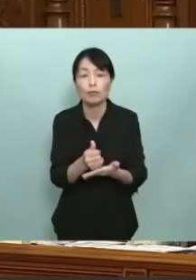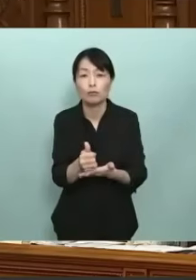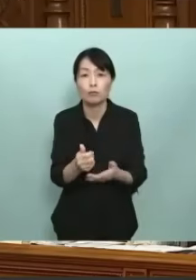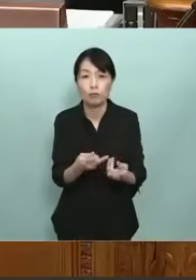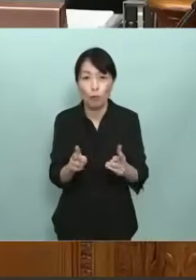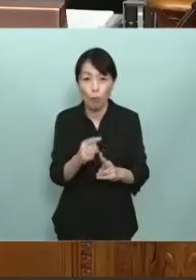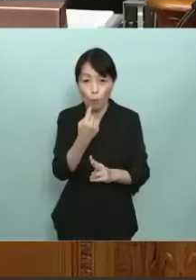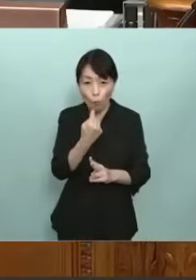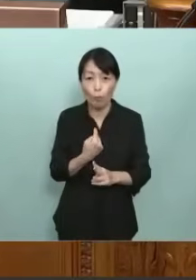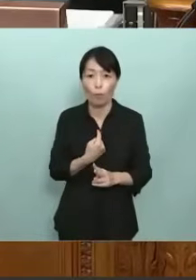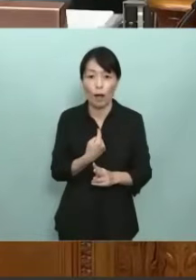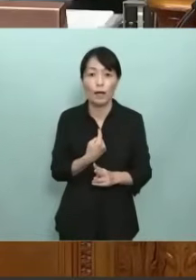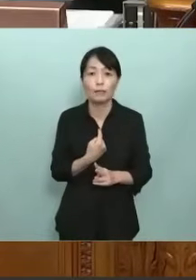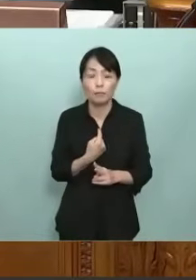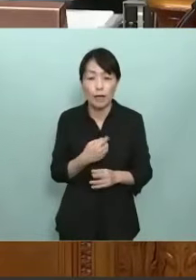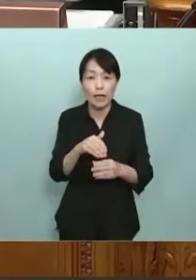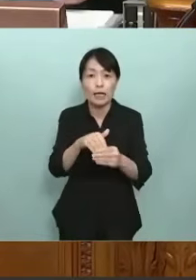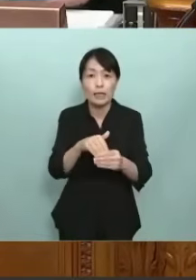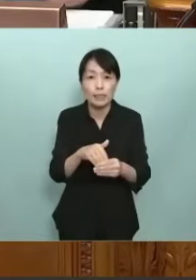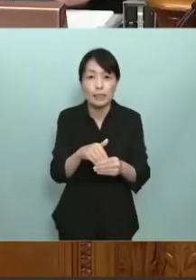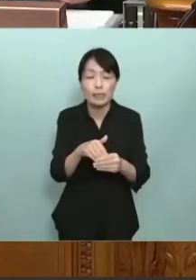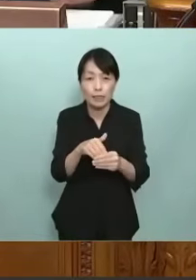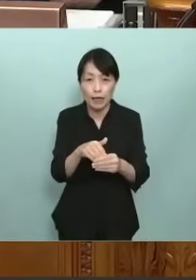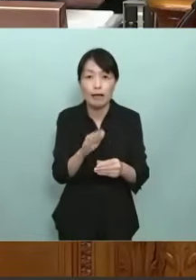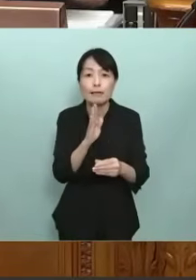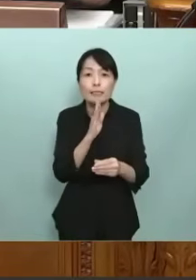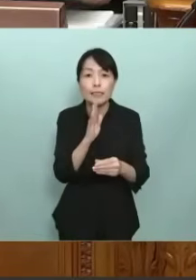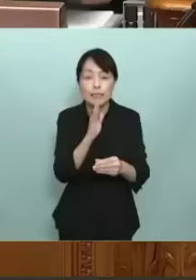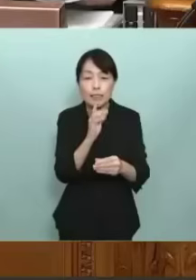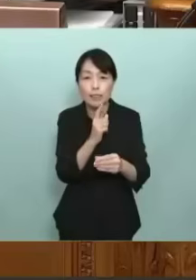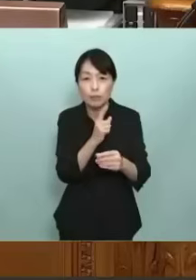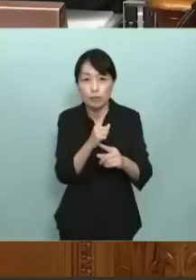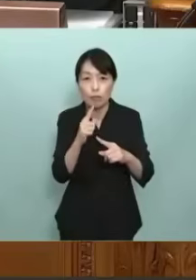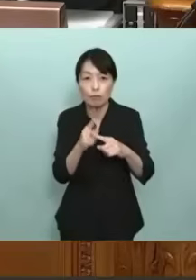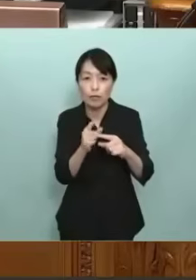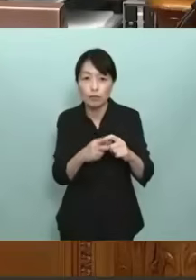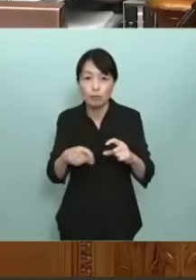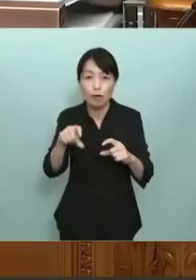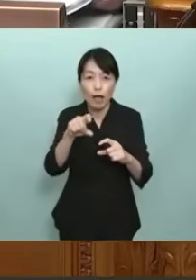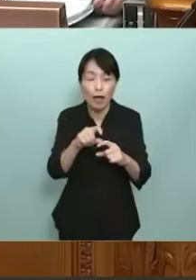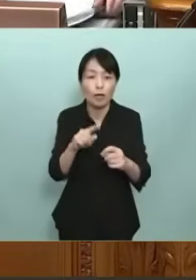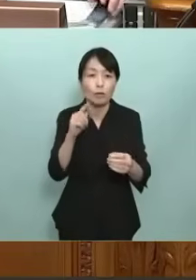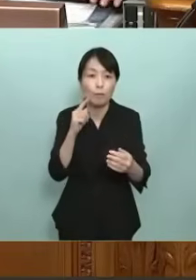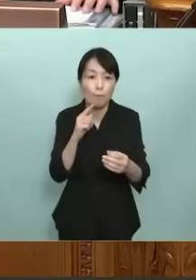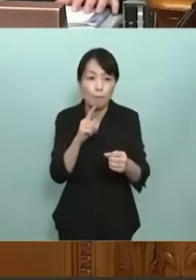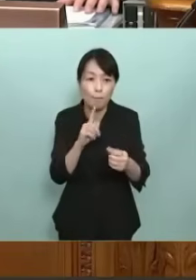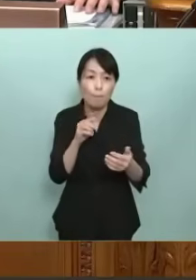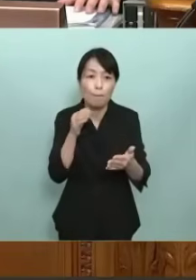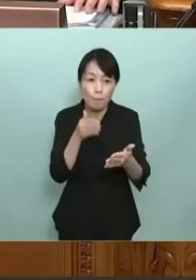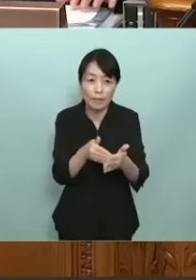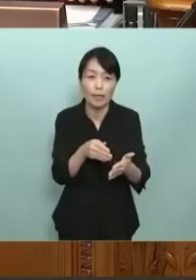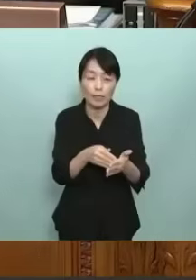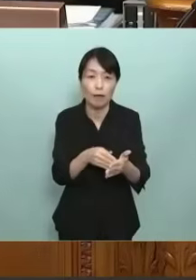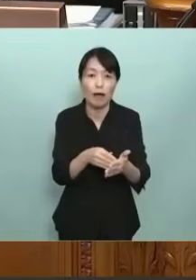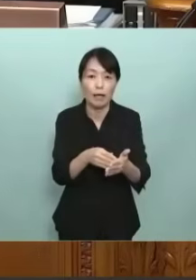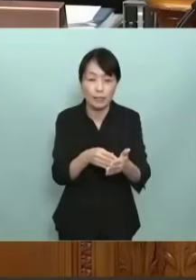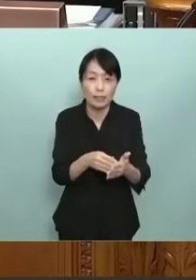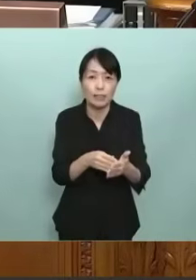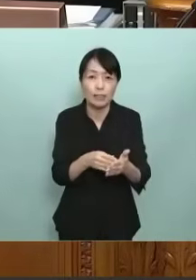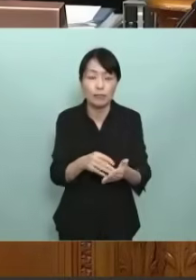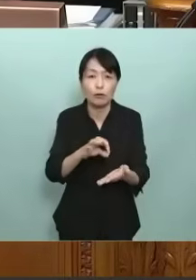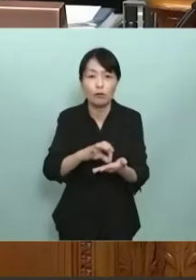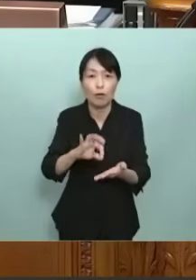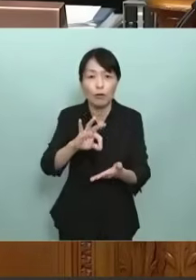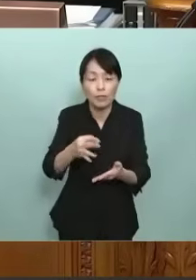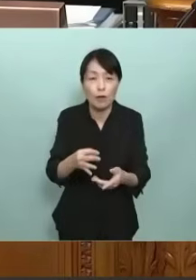が持続的にプラスになるまでは消費税を一律5%にしてインボイスを廃すべきとしてい